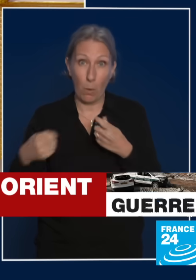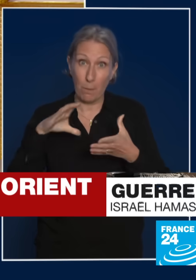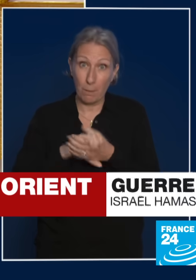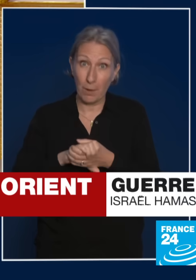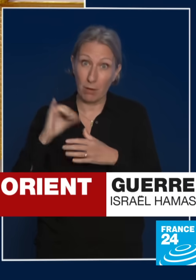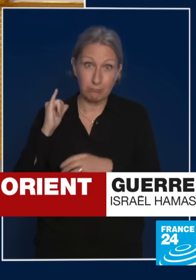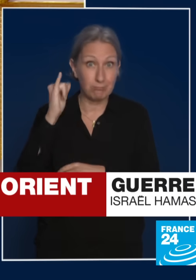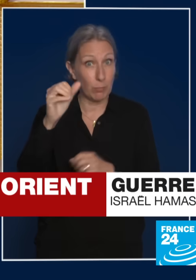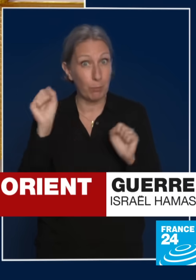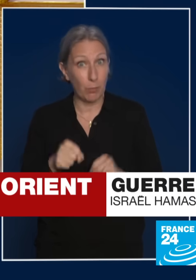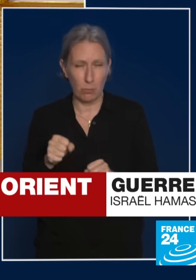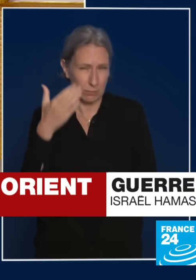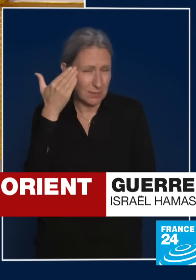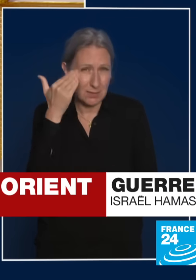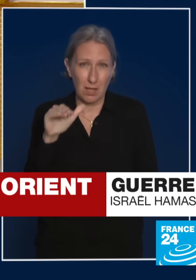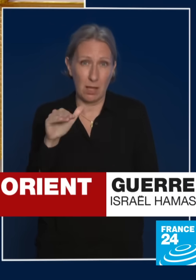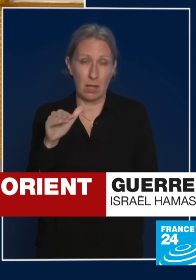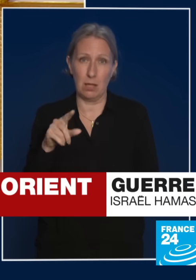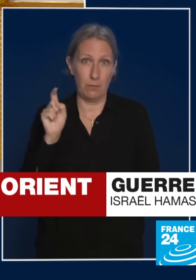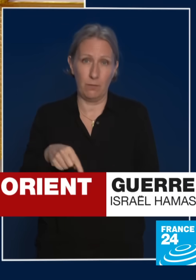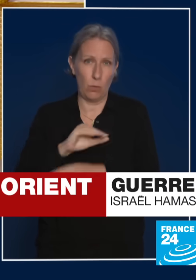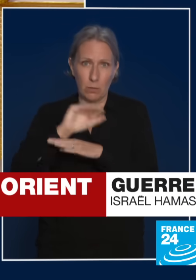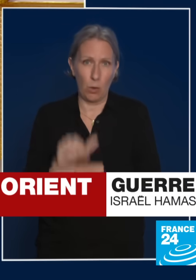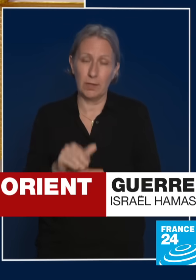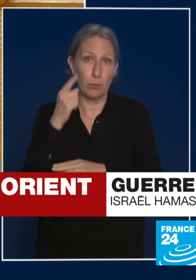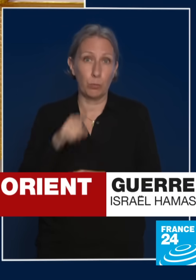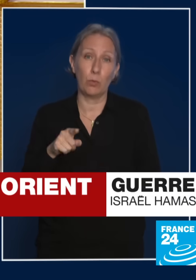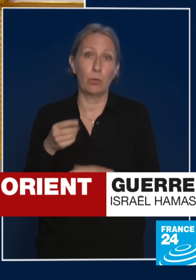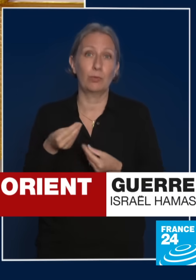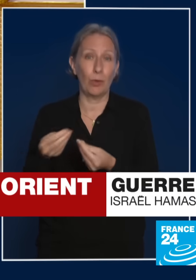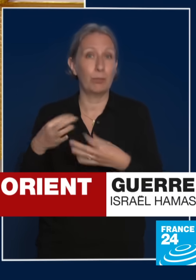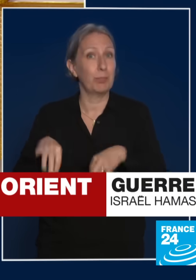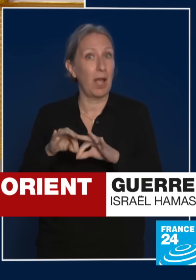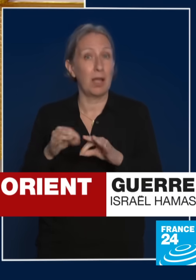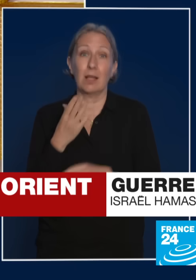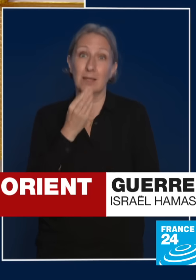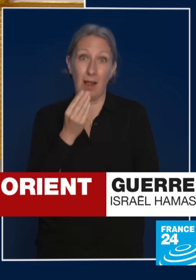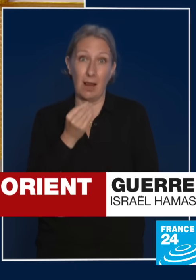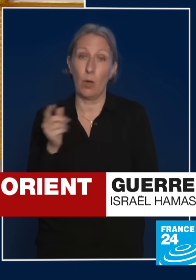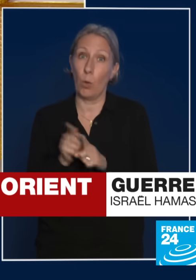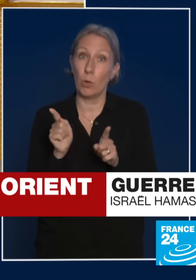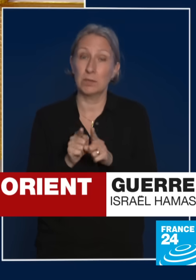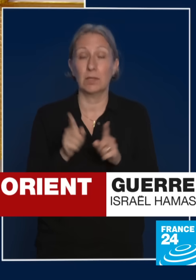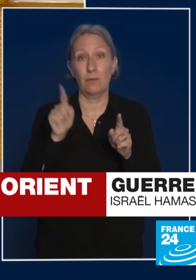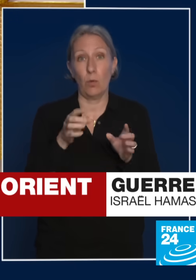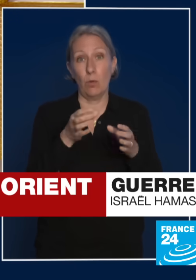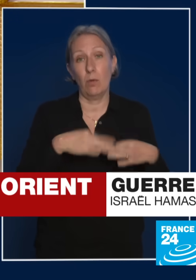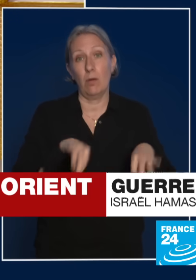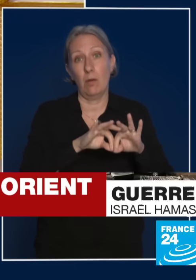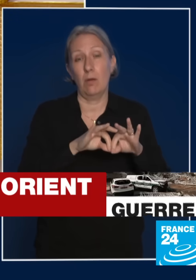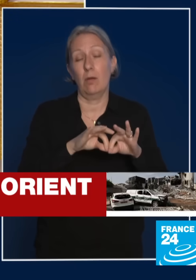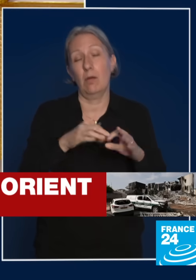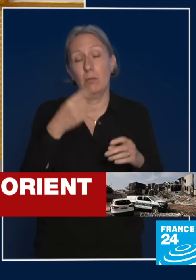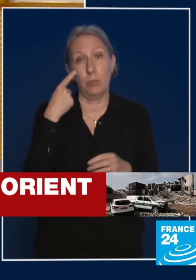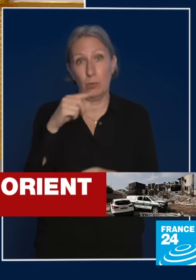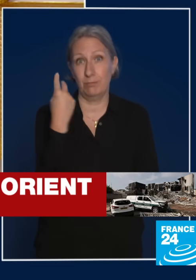ce sont des garantie indispensable pour la sécurité d'Israël et un état pour les Palestiniens c'est